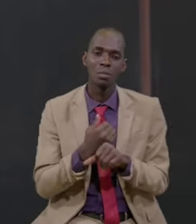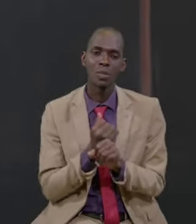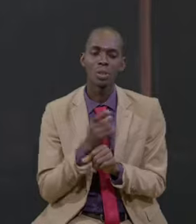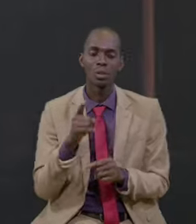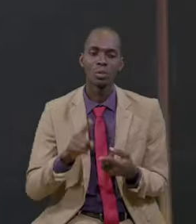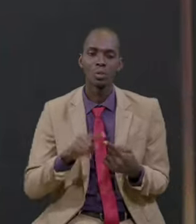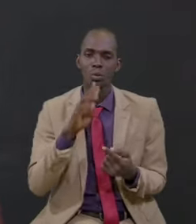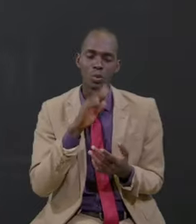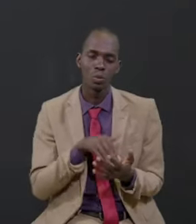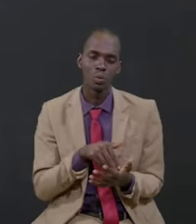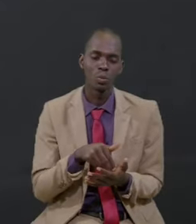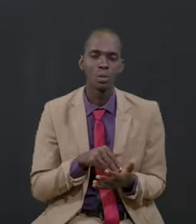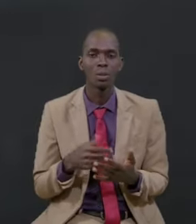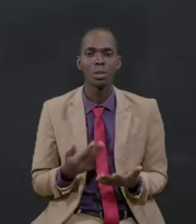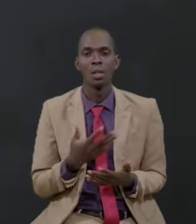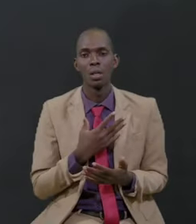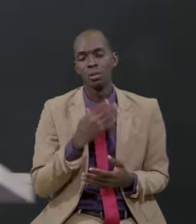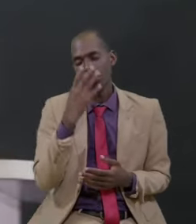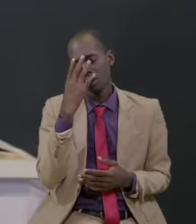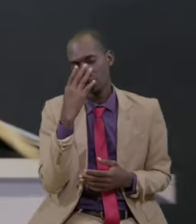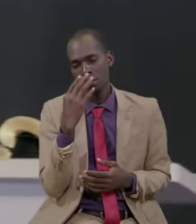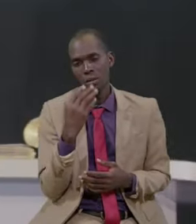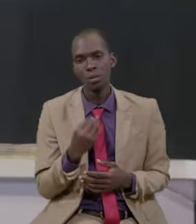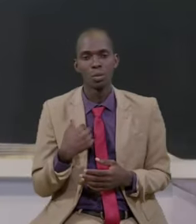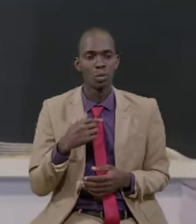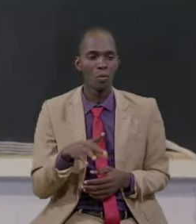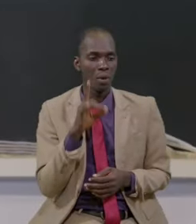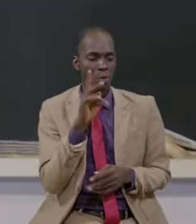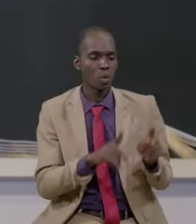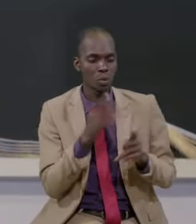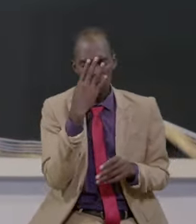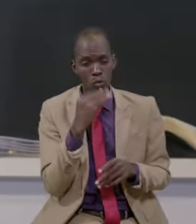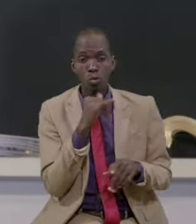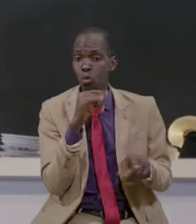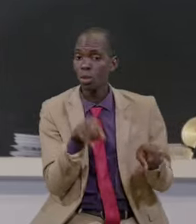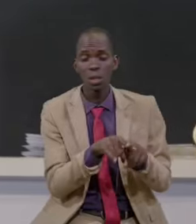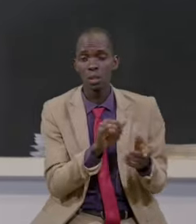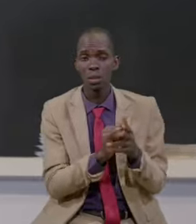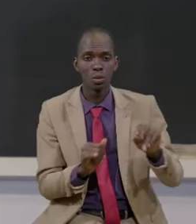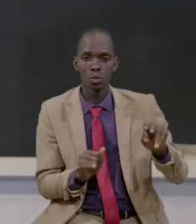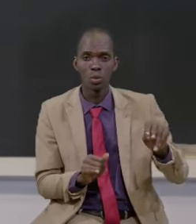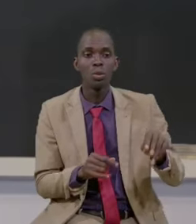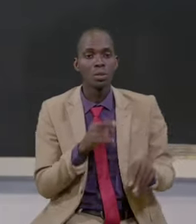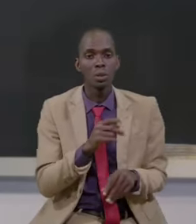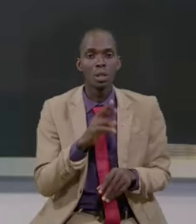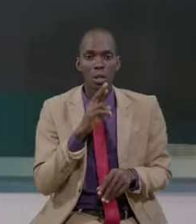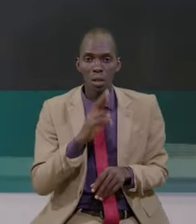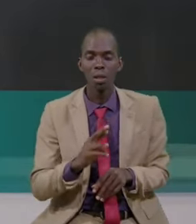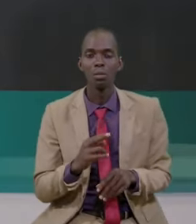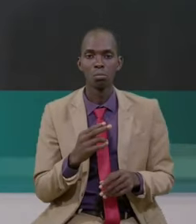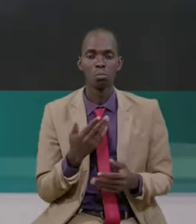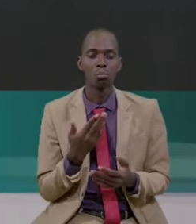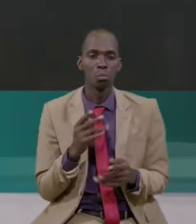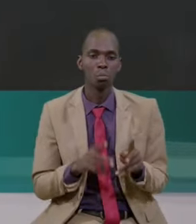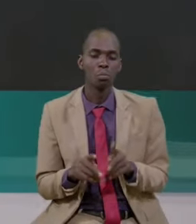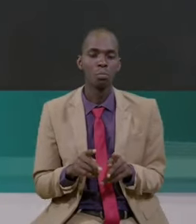un peu d'attention. Et ils dorment. Non. Nous les voyons dormant. Non, je ne parle pas de ces gens-là. Ce sont de bonnes personnes. Hein, parce qu'ils ont trop travaillé dans la